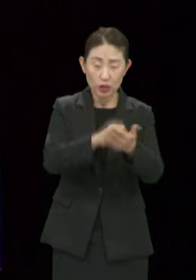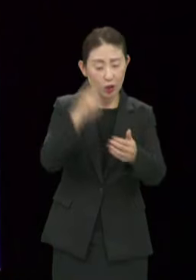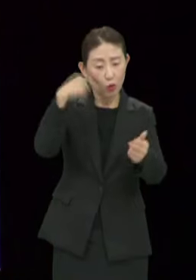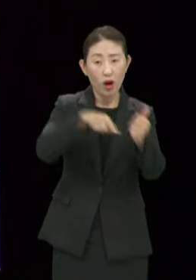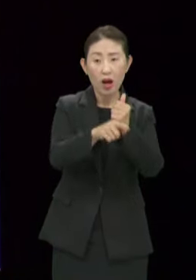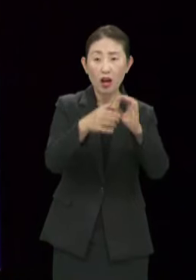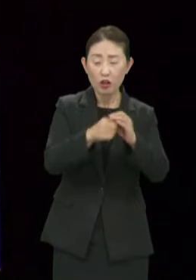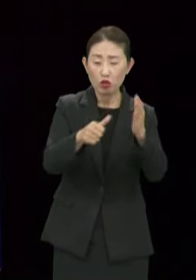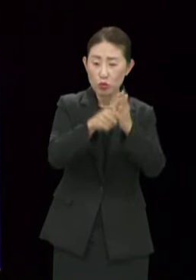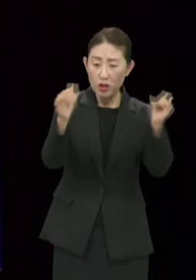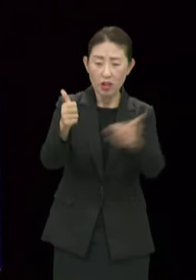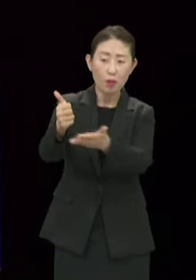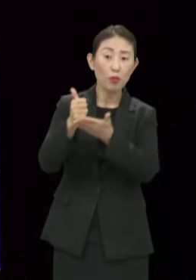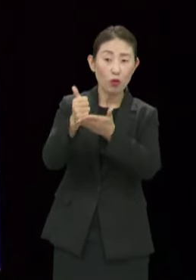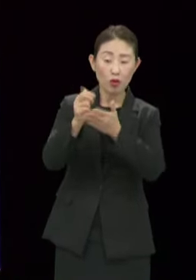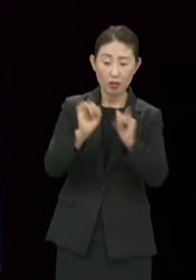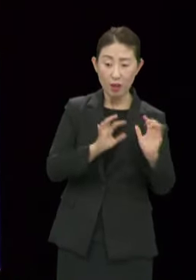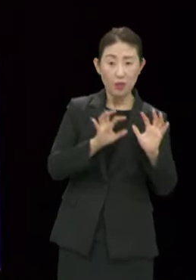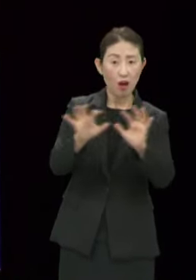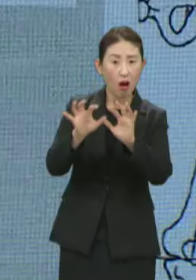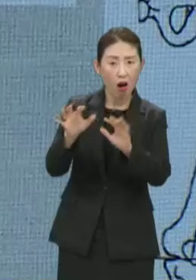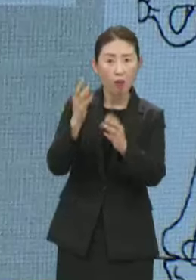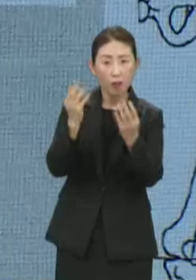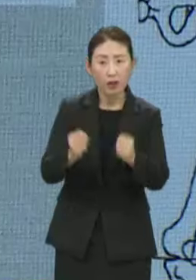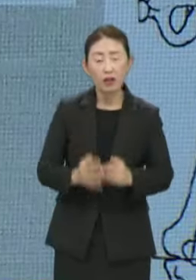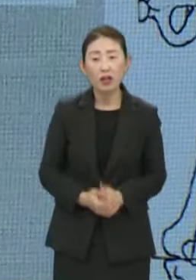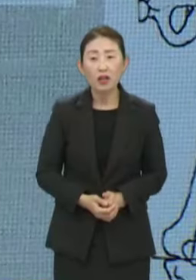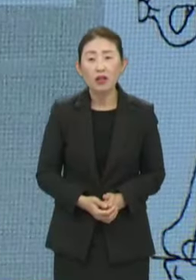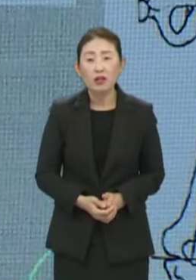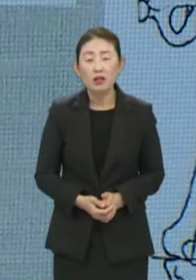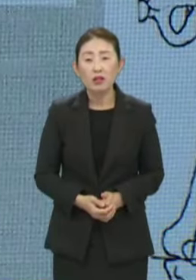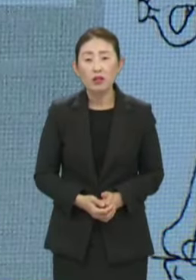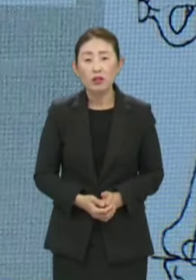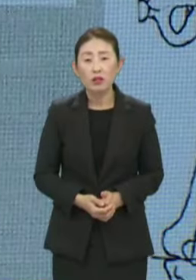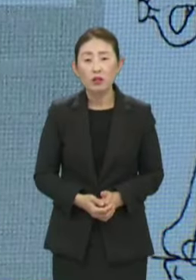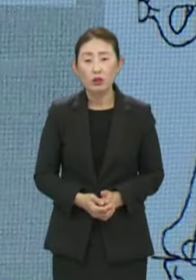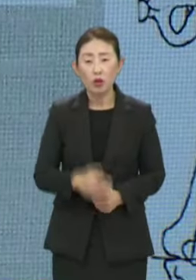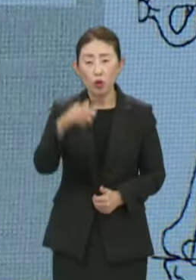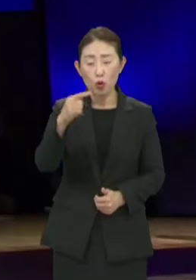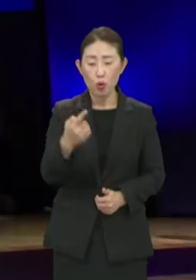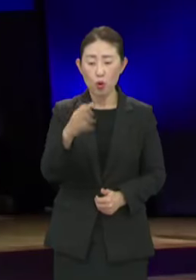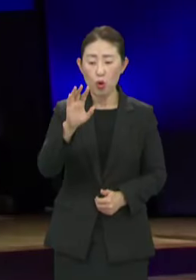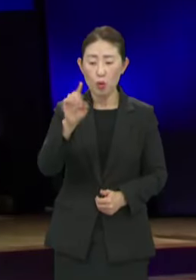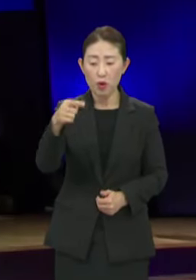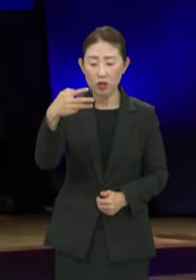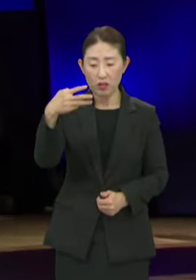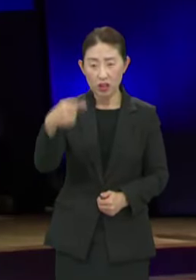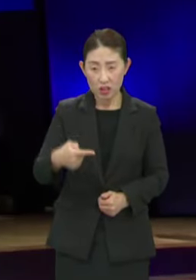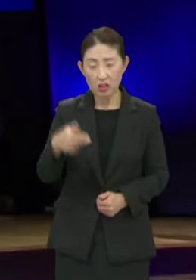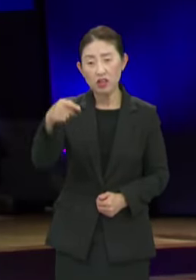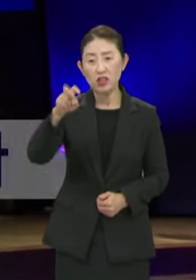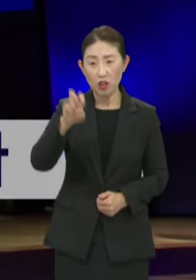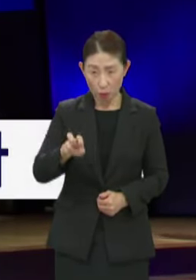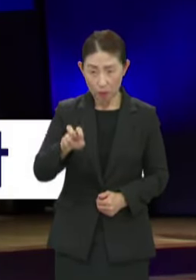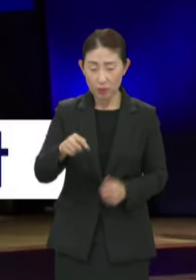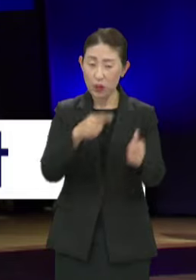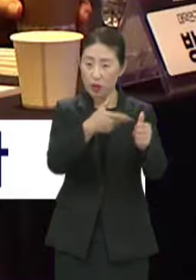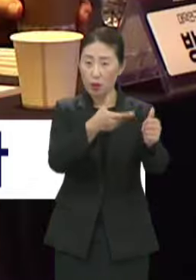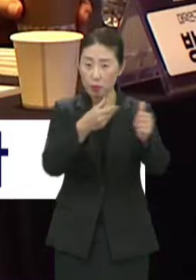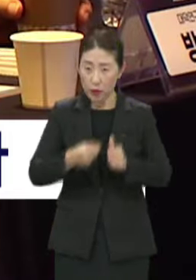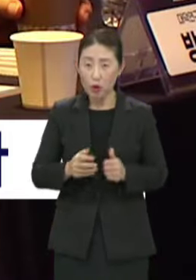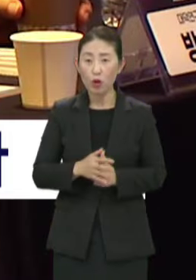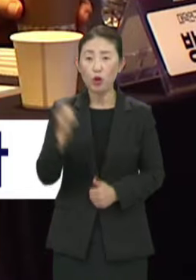강연에도 많은 시민들의 발걸음이 이어졌습니다. 추리 연방공과대학교 로버트 썸너 교수부터 유튜브 채널